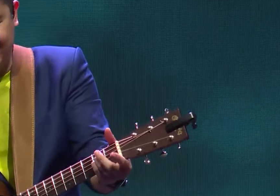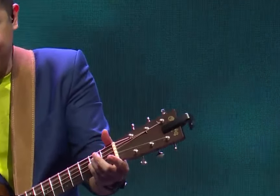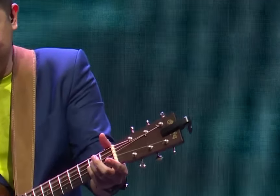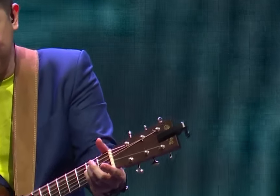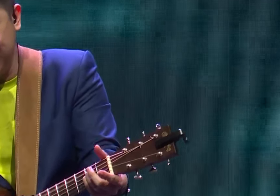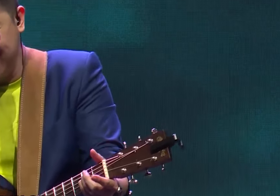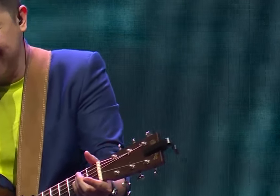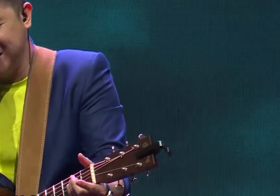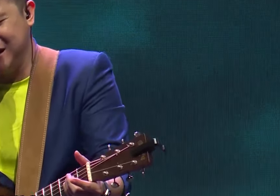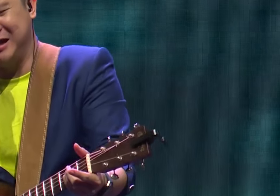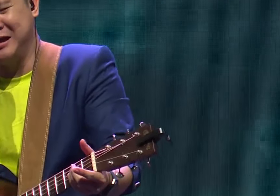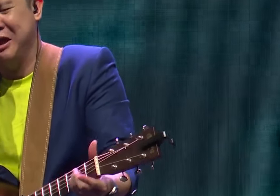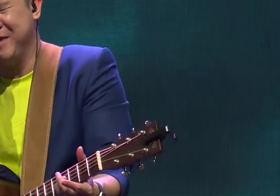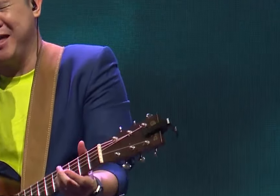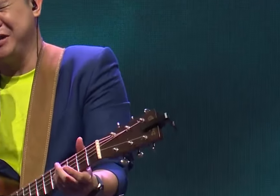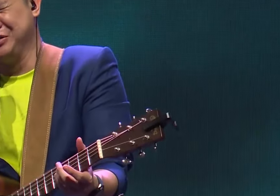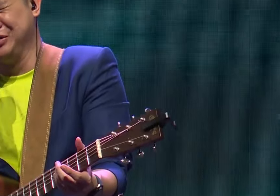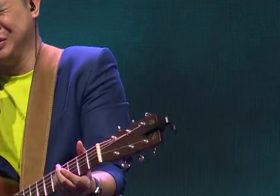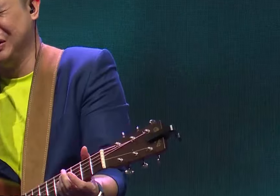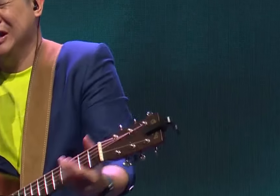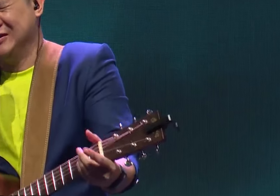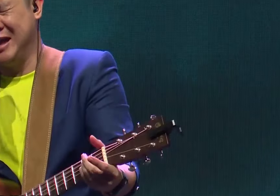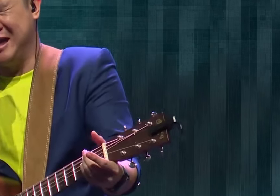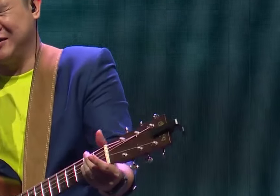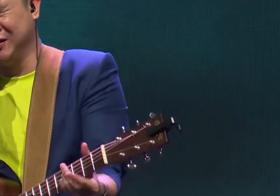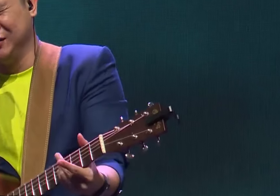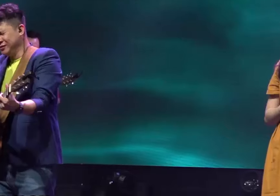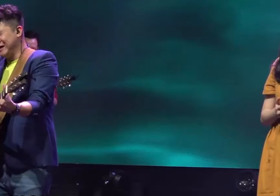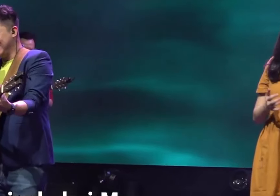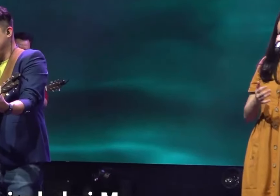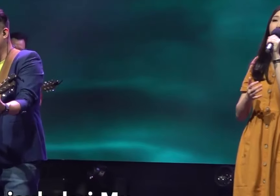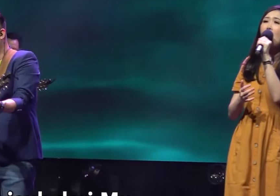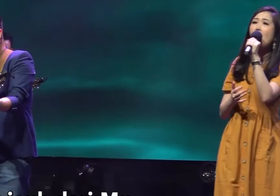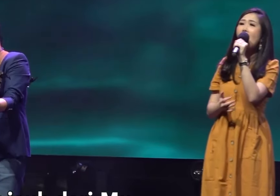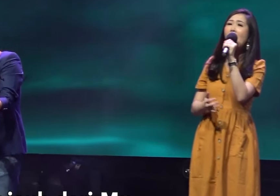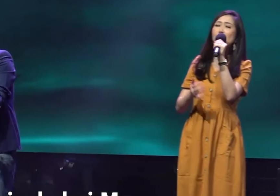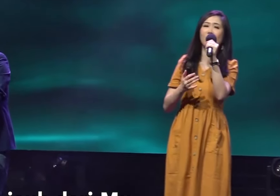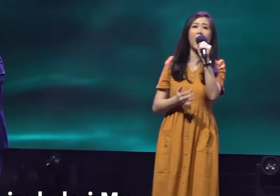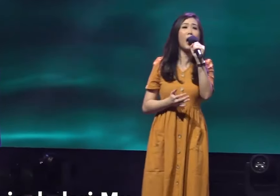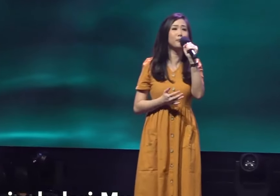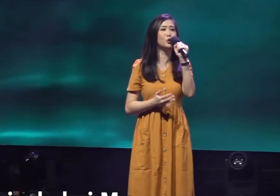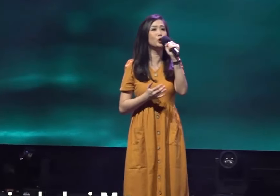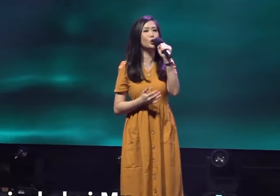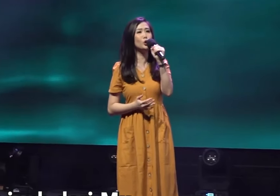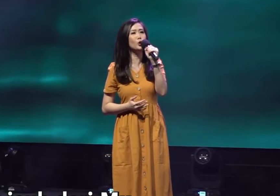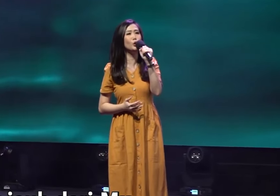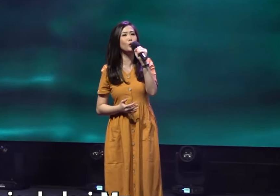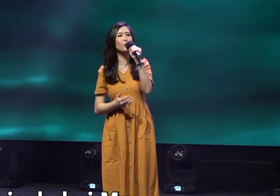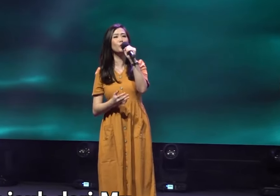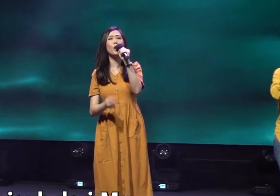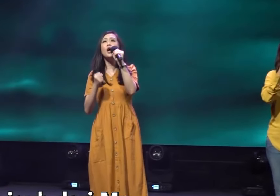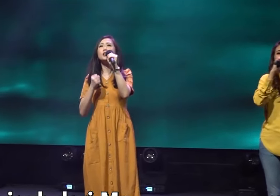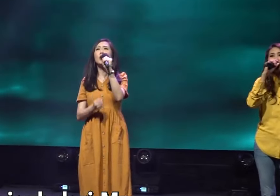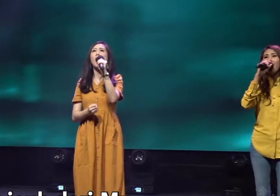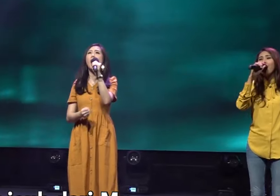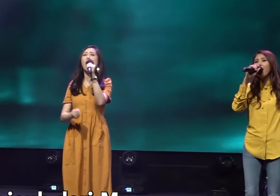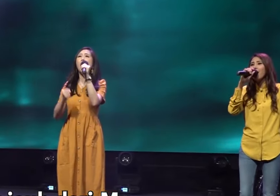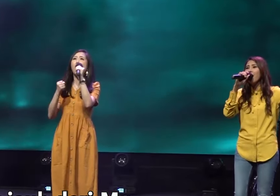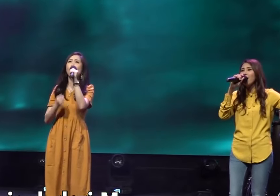Ku tak mau dan ku tak mampu